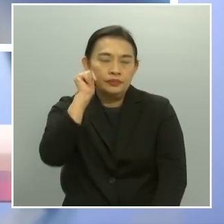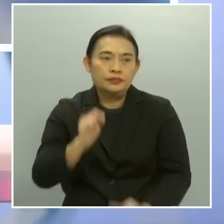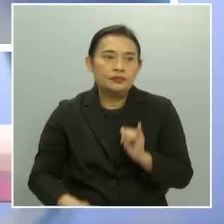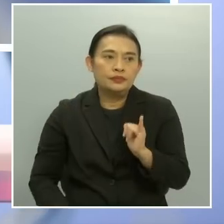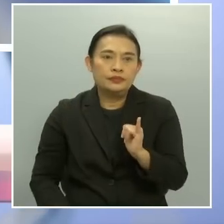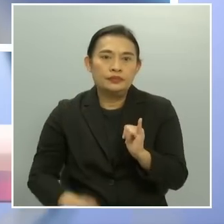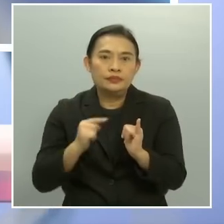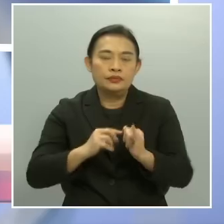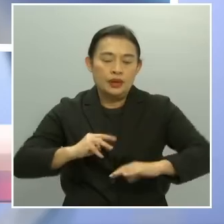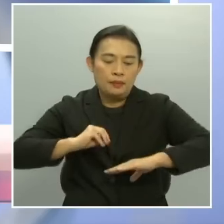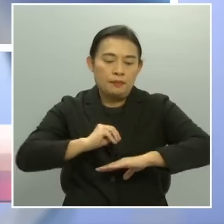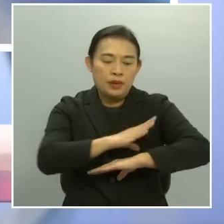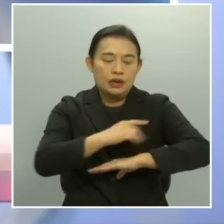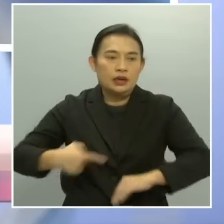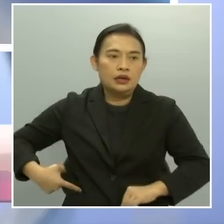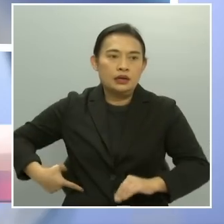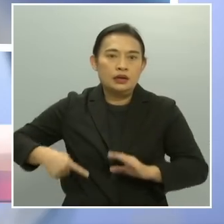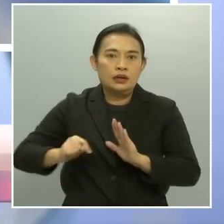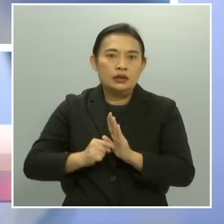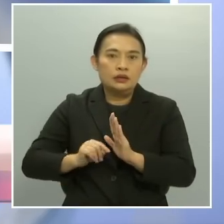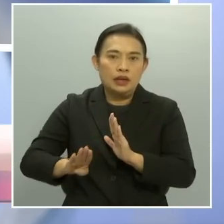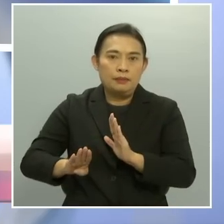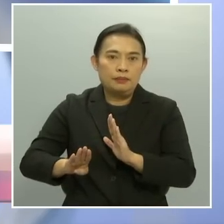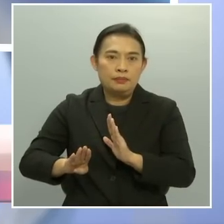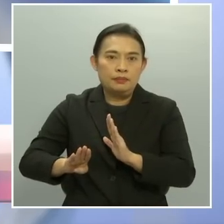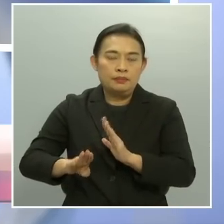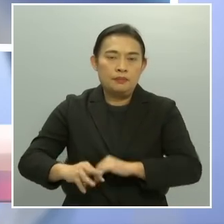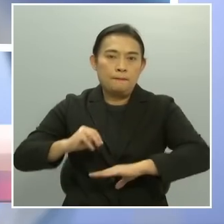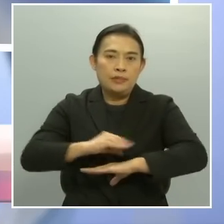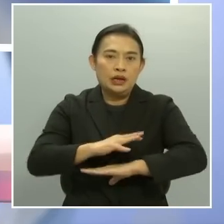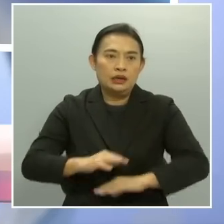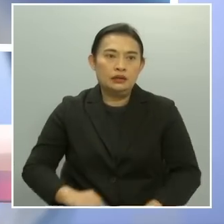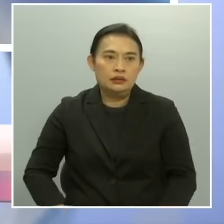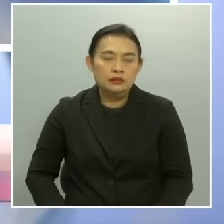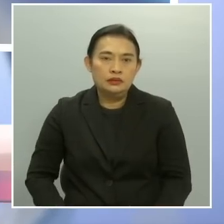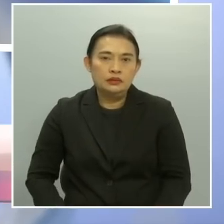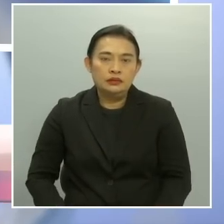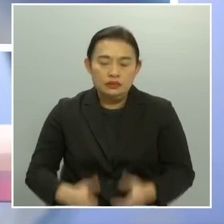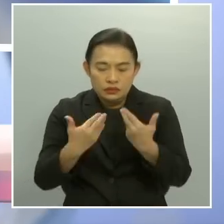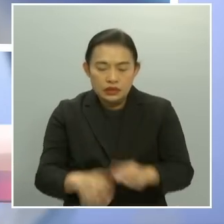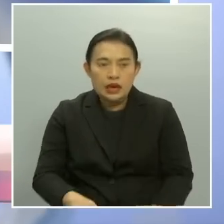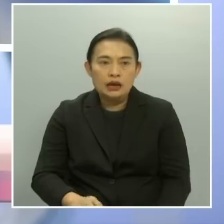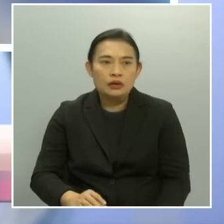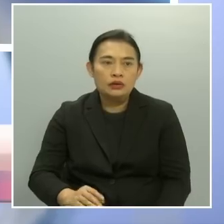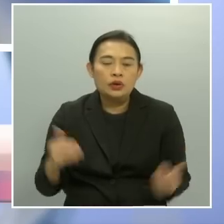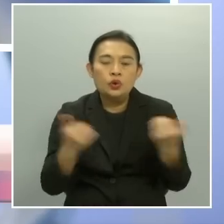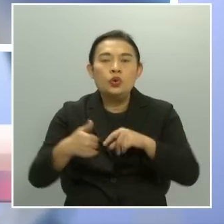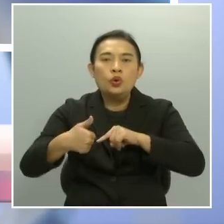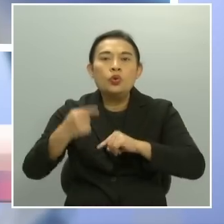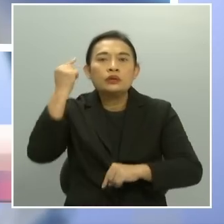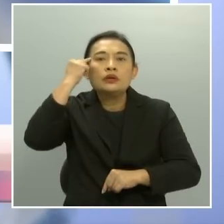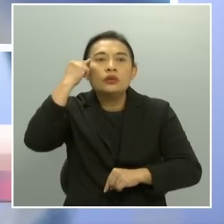เร็งที่ตับค่ะ โอเคครับคุณแม่นี่คือสิ่งที่ไอซ์ทราบขึ้นมาถูกไหมฮะแล้วหลายๆเรื่องที่กระหน่ำเข้า